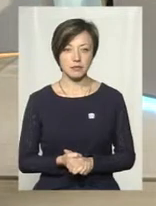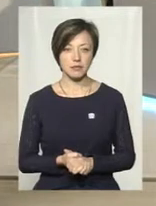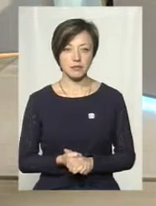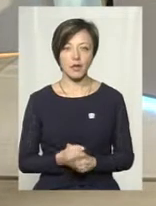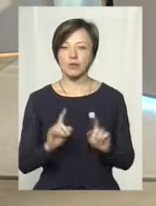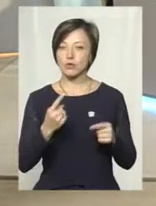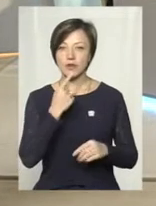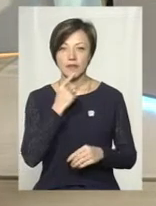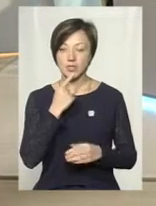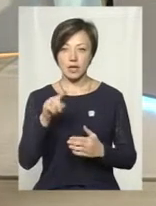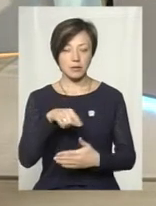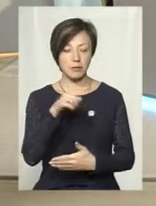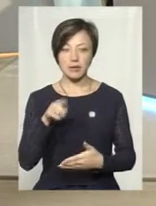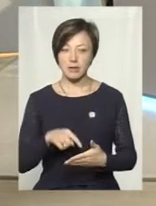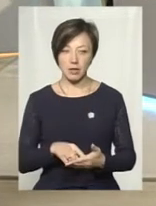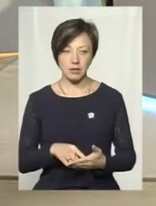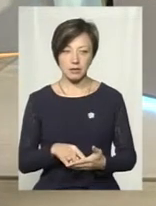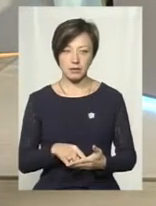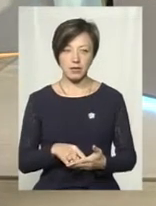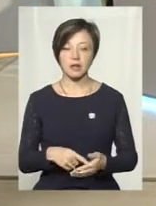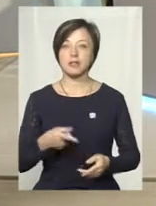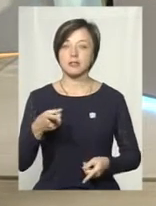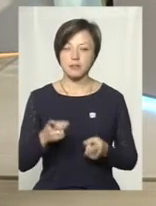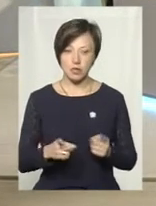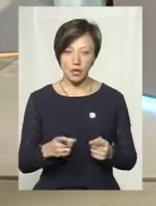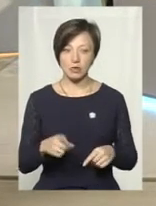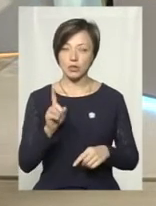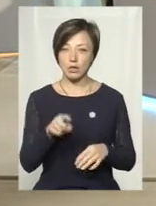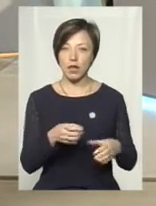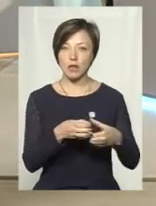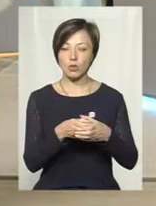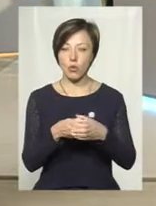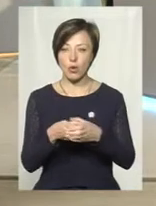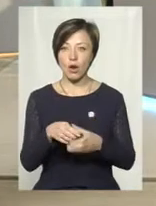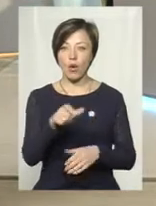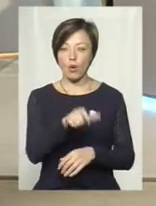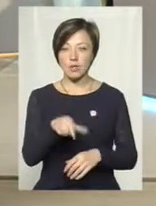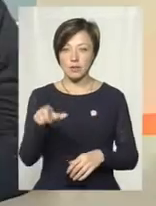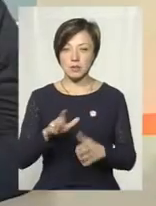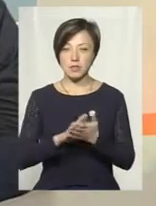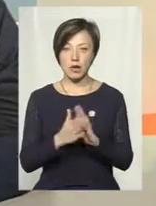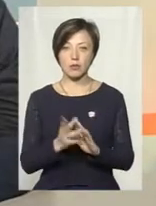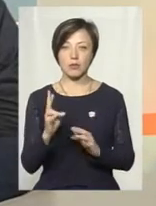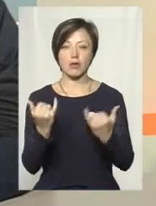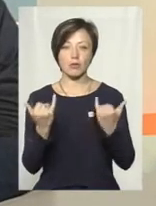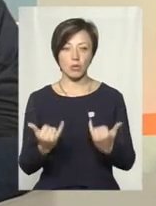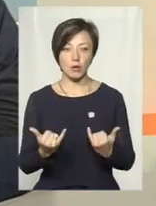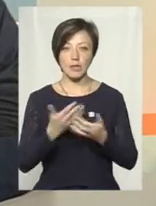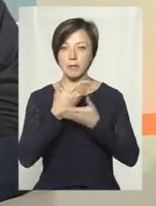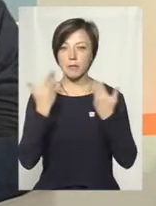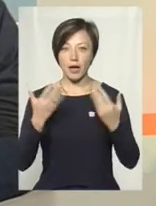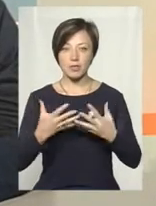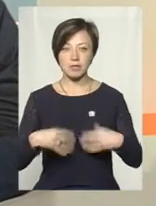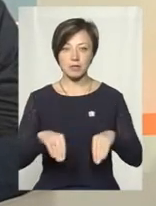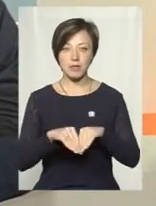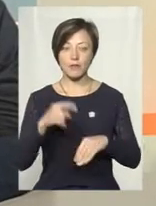Дуже важке запитання. Звичайно, та категорія осіб, які стануть на сьогодні в нас, немає